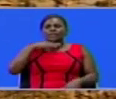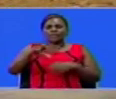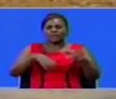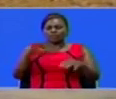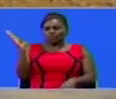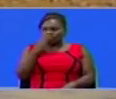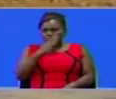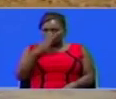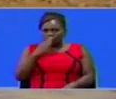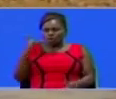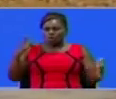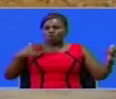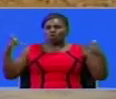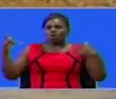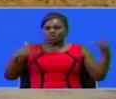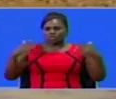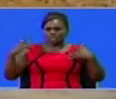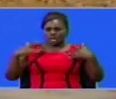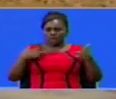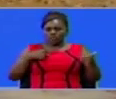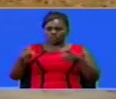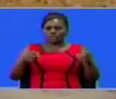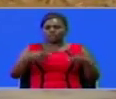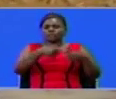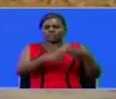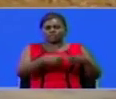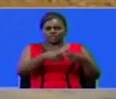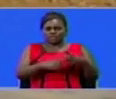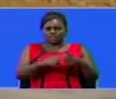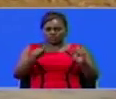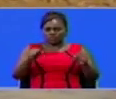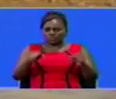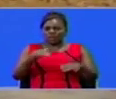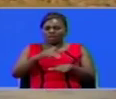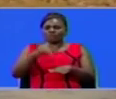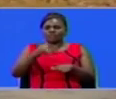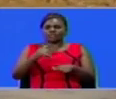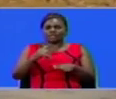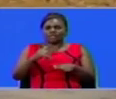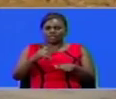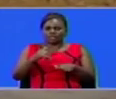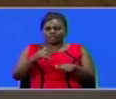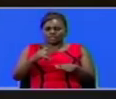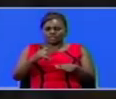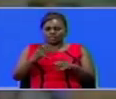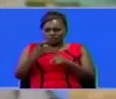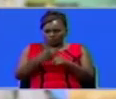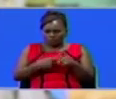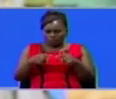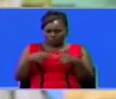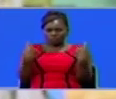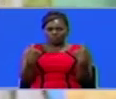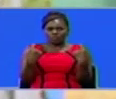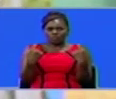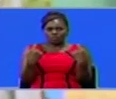away have raised concerns that tourism industry could be taking a direct hit from the latest conflict. I would say